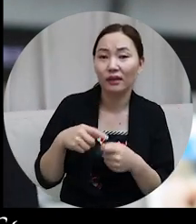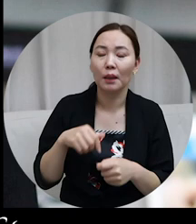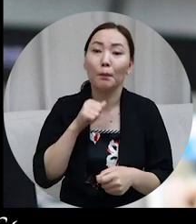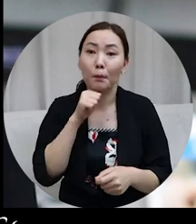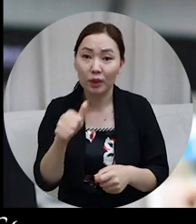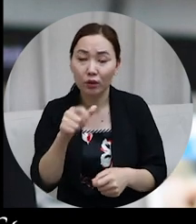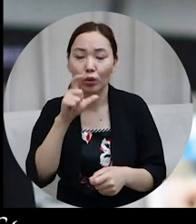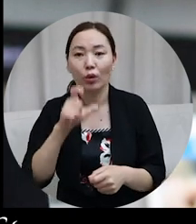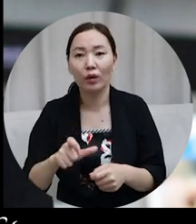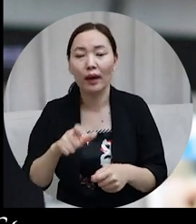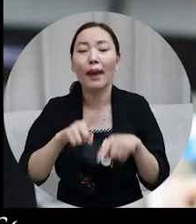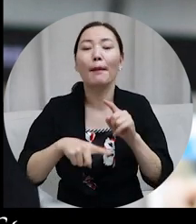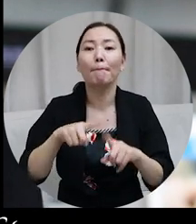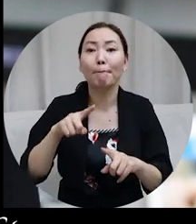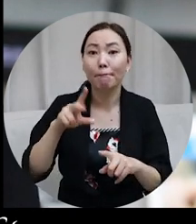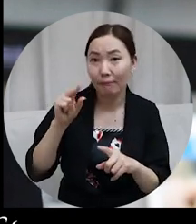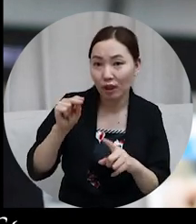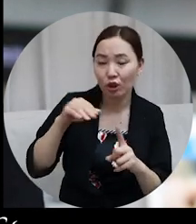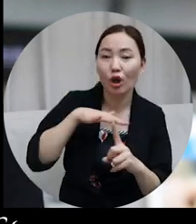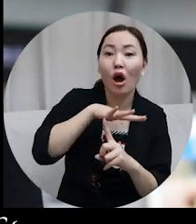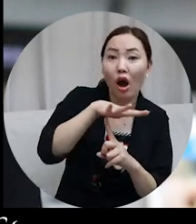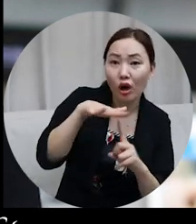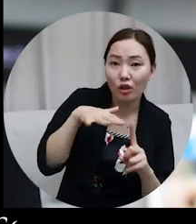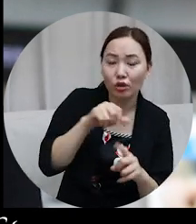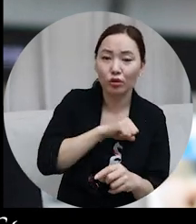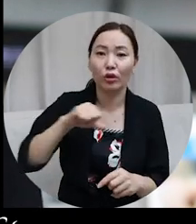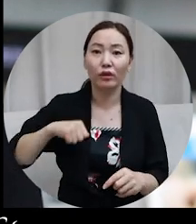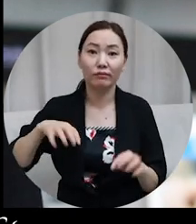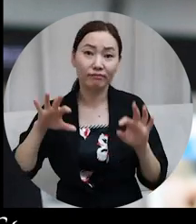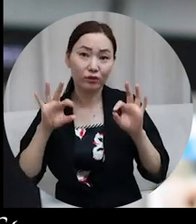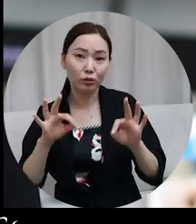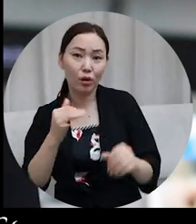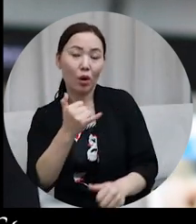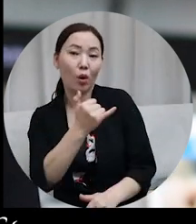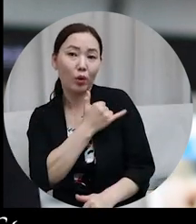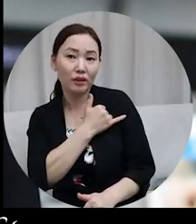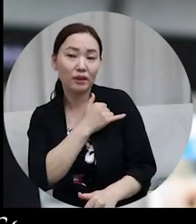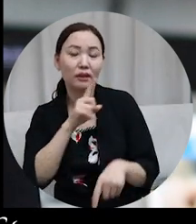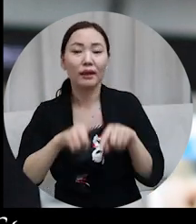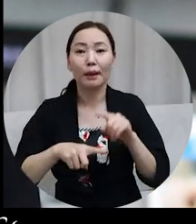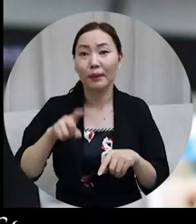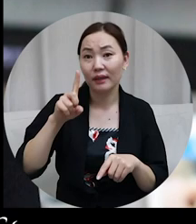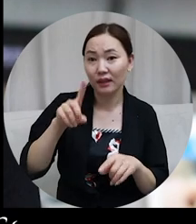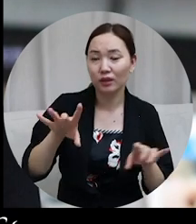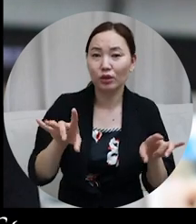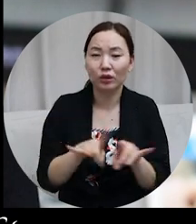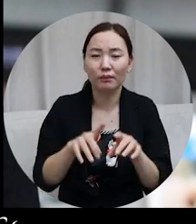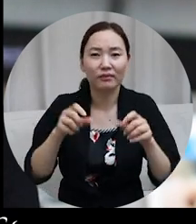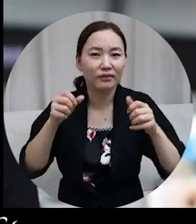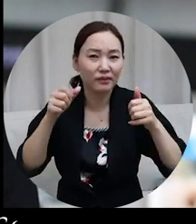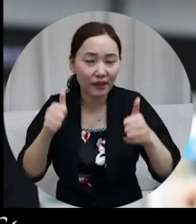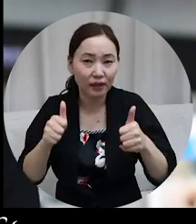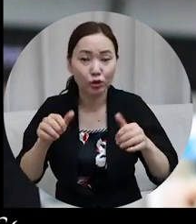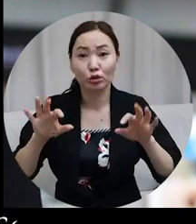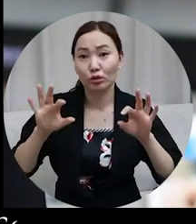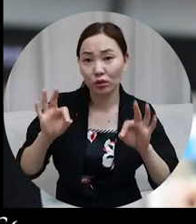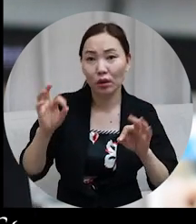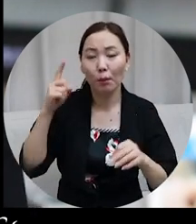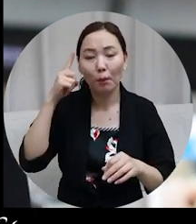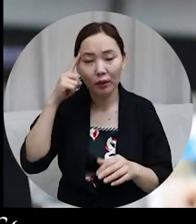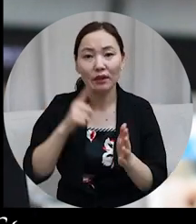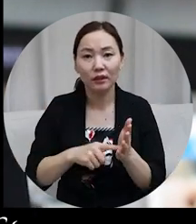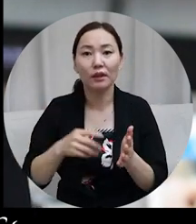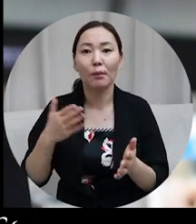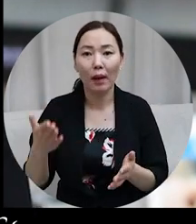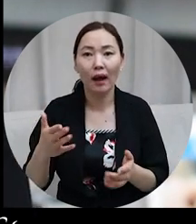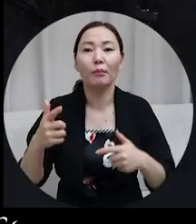зөв үзэрдэж чаддаг. Юмиг нэг жоохон наантай цаантай боддог байхад тэр зовлон тэрийг одоо нэг зовлон гэж ойлгохгүй шүү